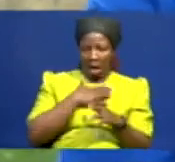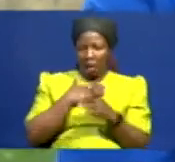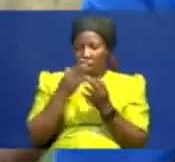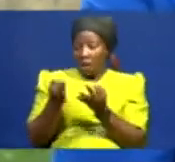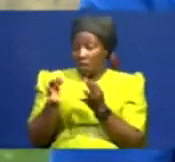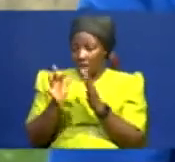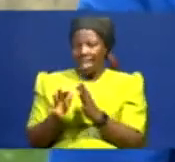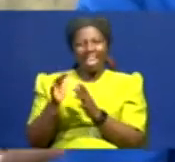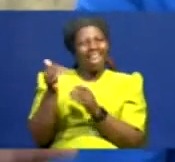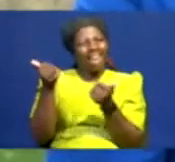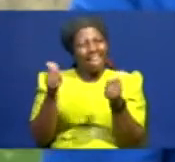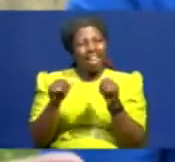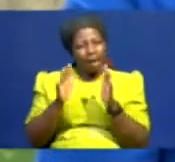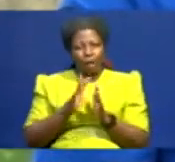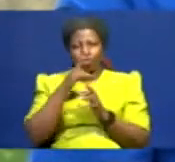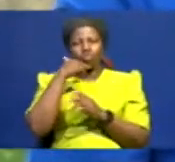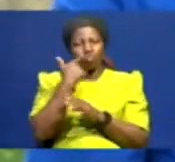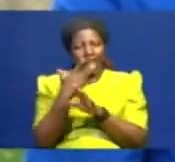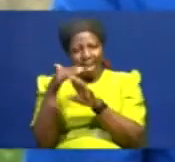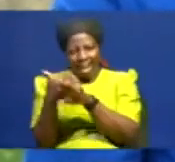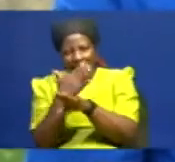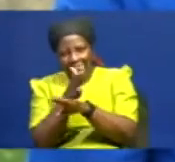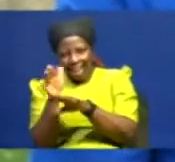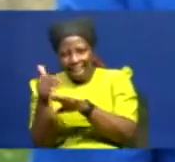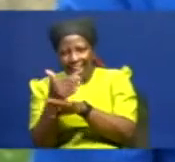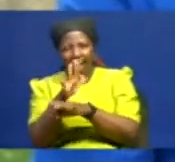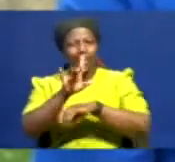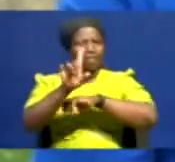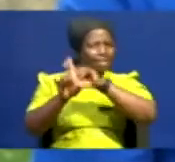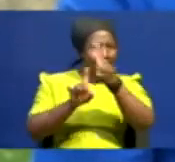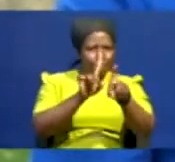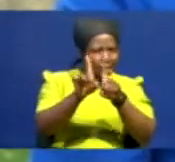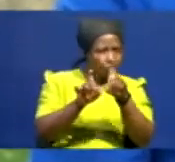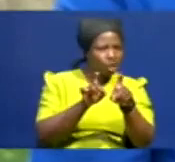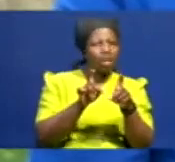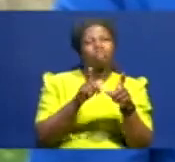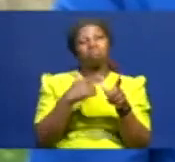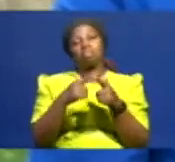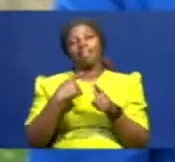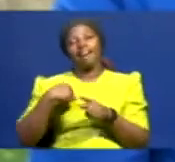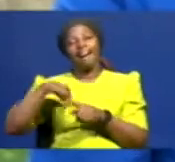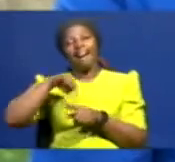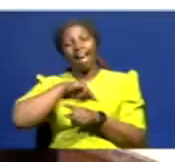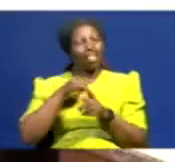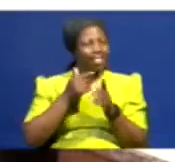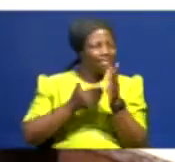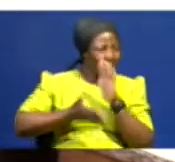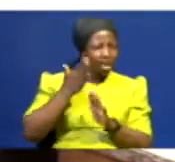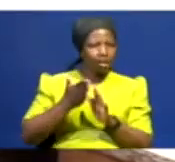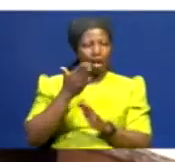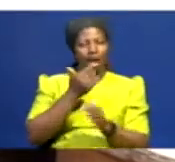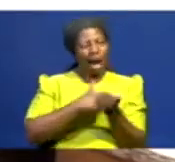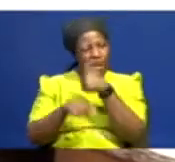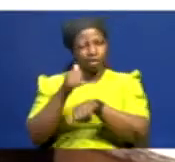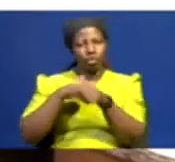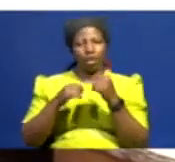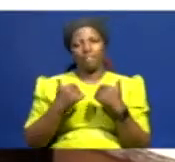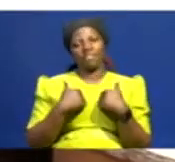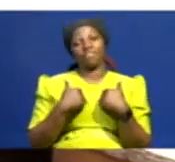Anybody who tries to play mischief with our examinations, then we are quick in taking action. Wakati huo